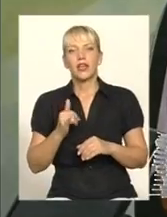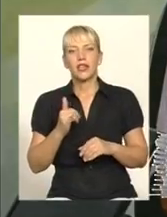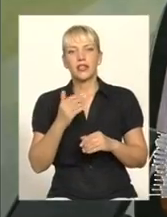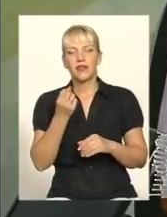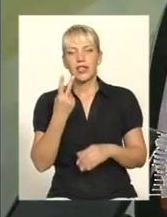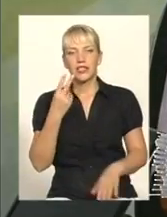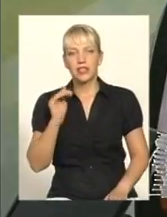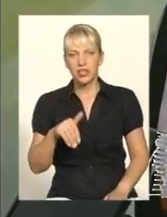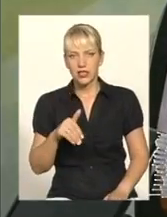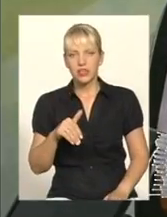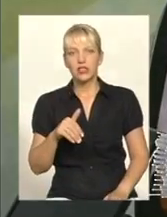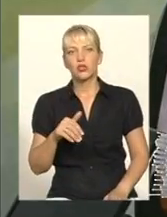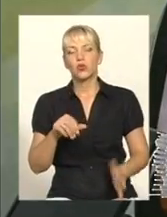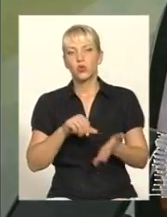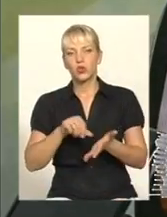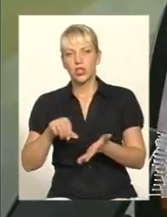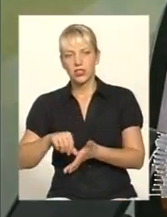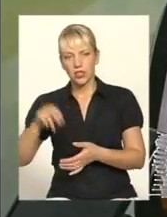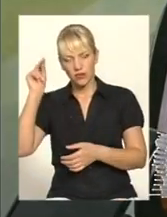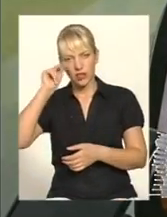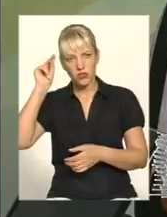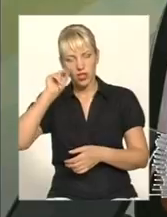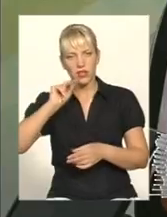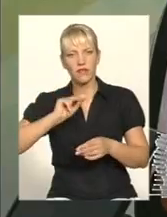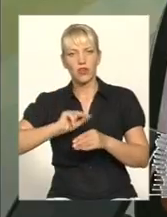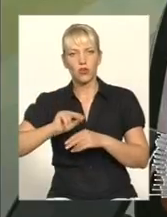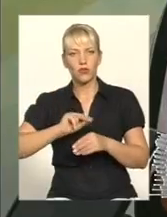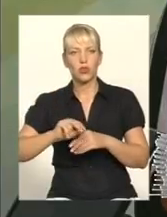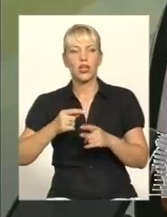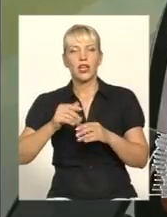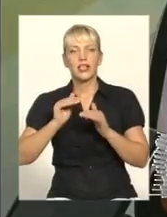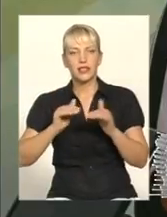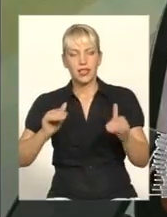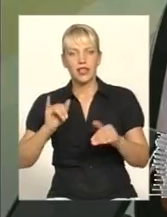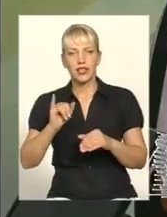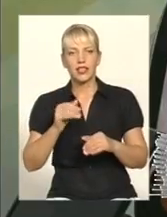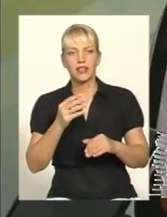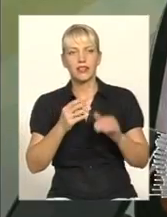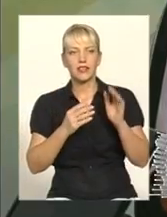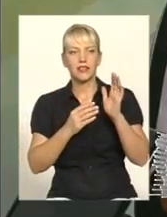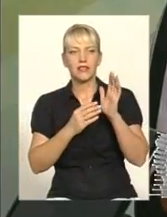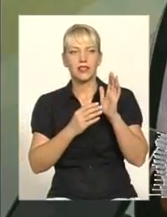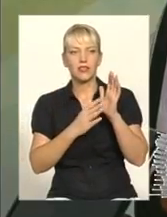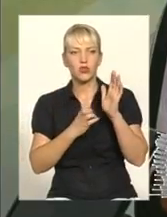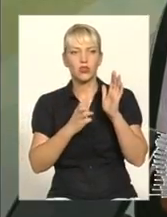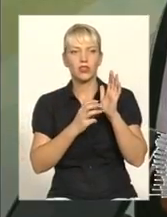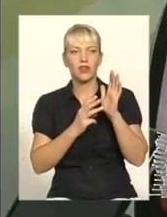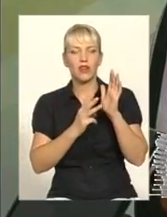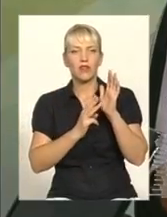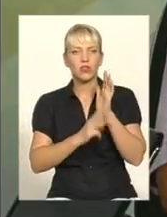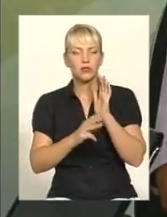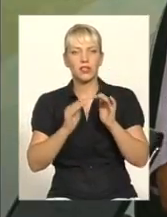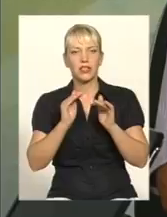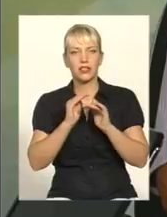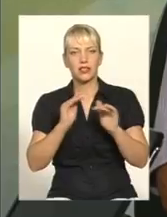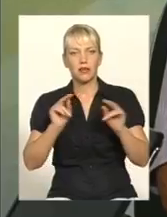12 тисяч учасників навчально-виховного учнів і близько 970 педагогів довозяться до місця роботи, власне,